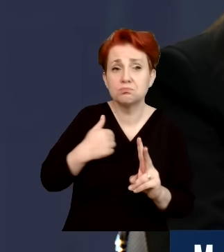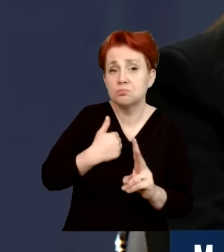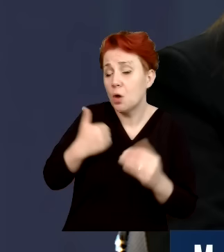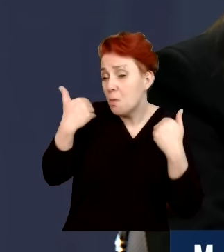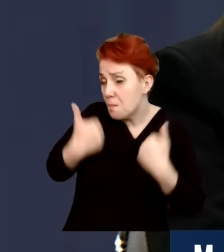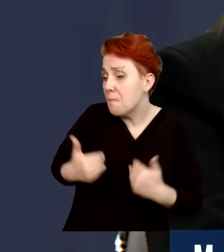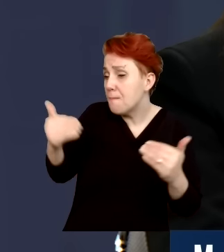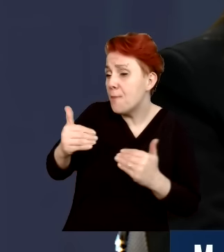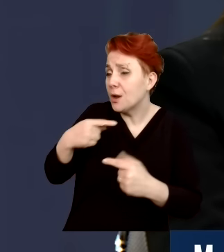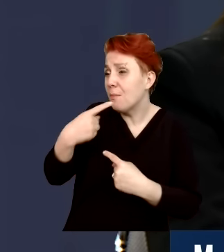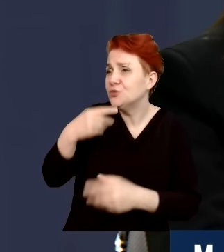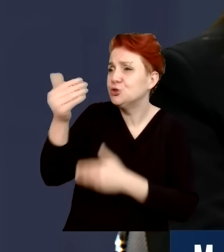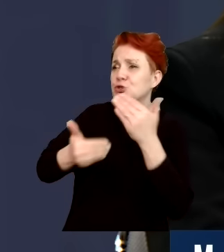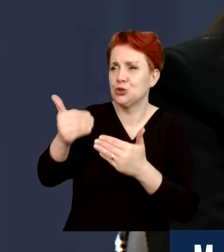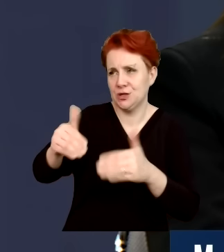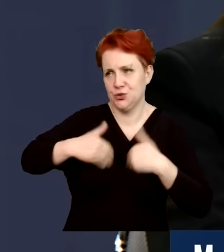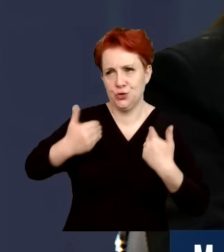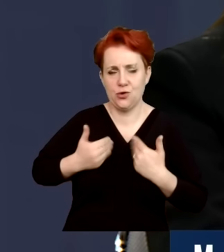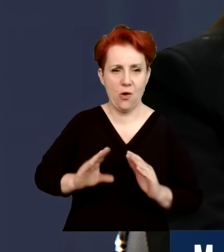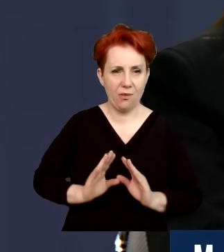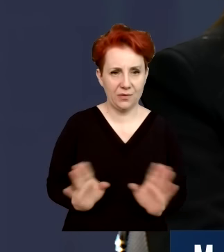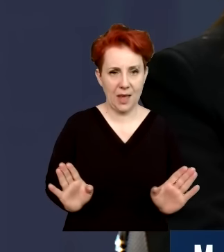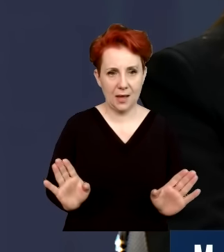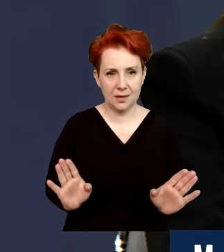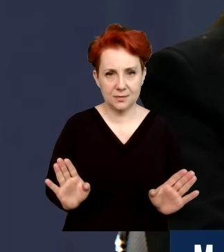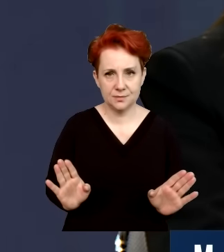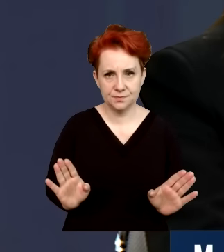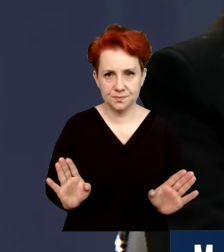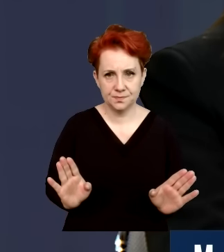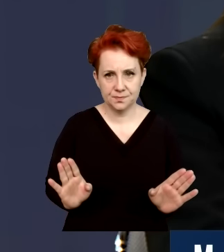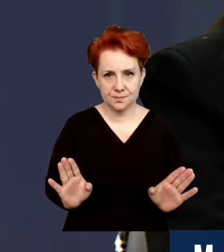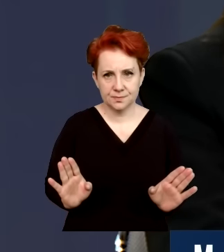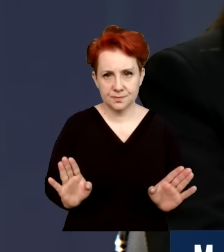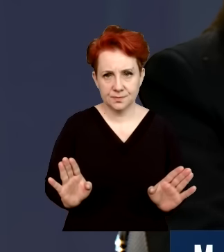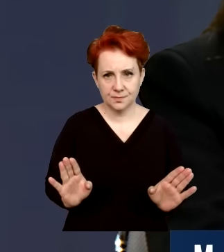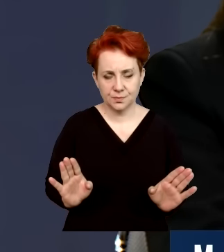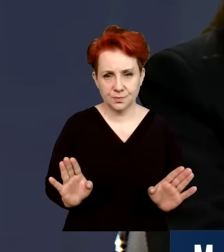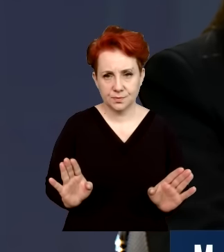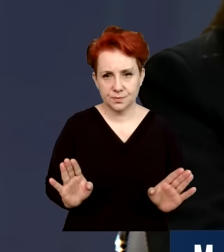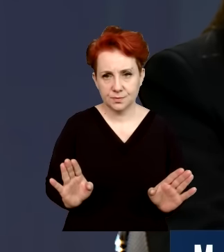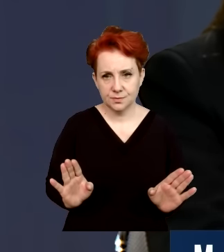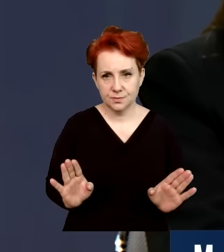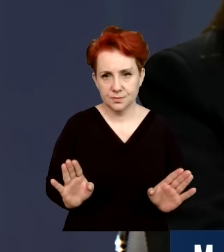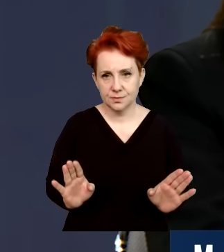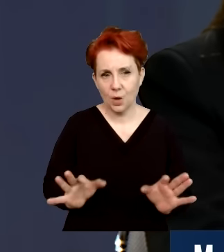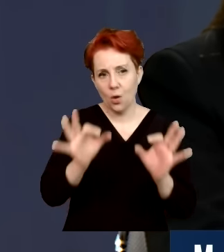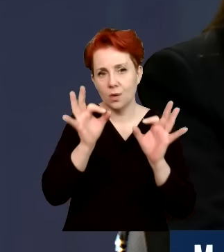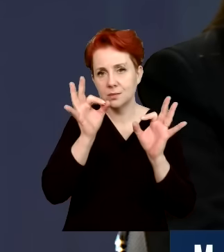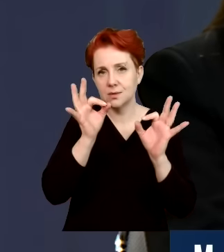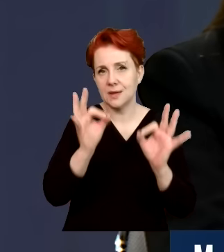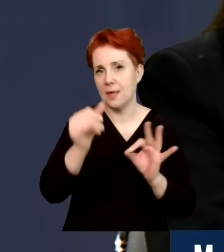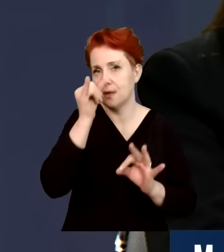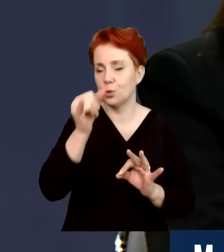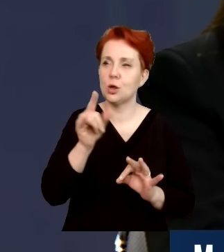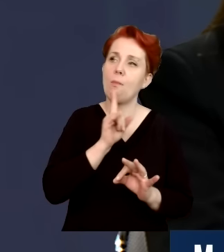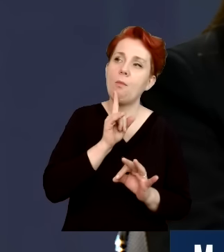zdrowia. I to oczywiste jest, że w tym zakresie nie może być takiego jakiegoś domniemania, że on tutaj coś mataczy